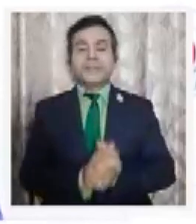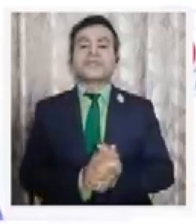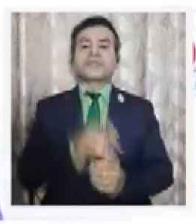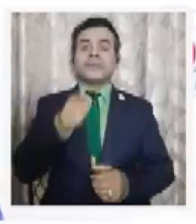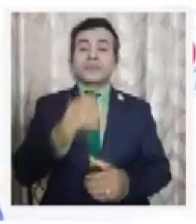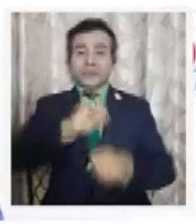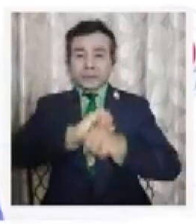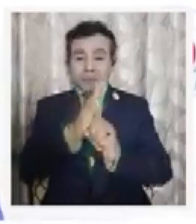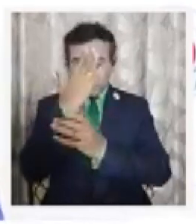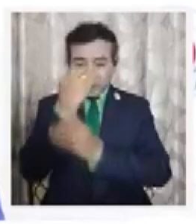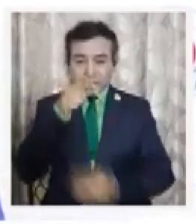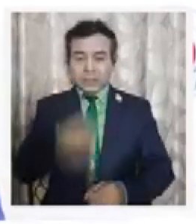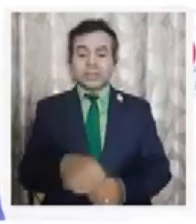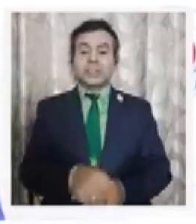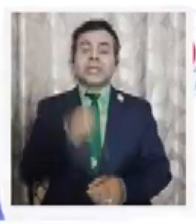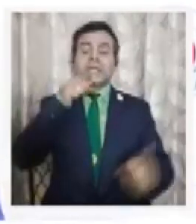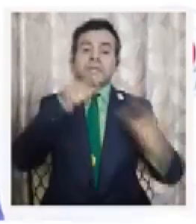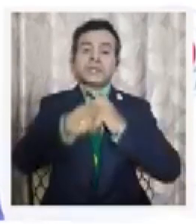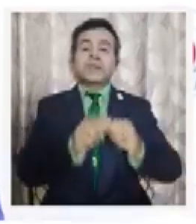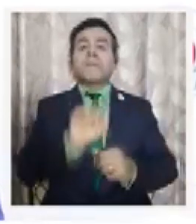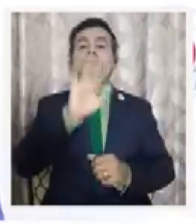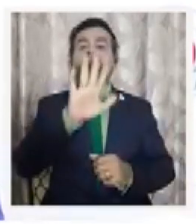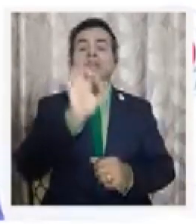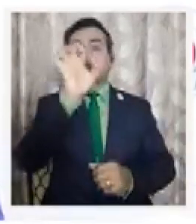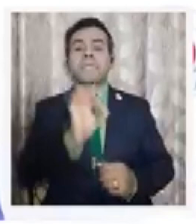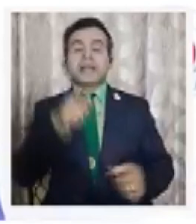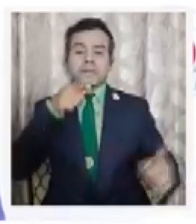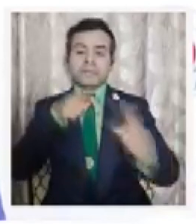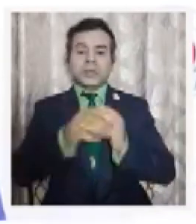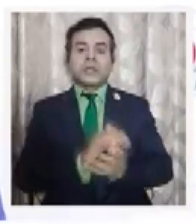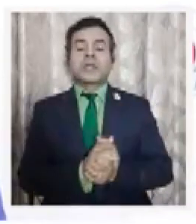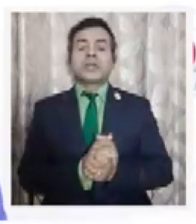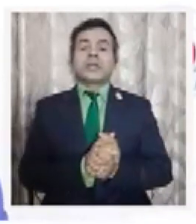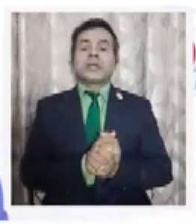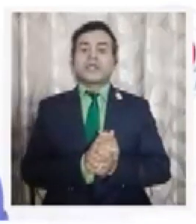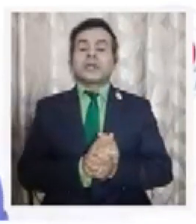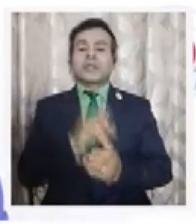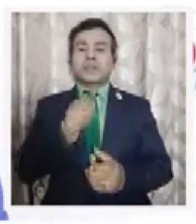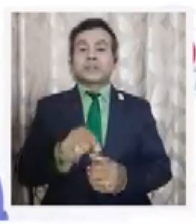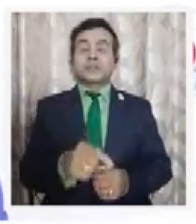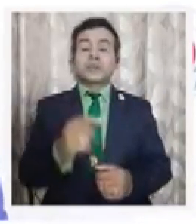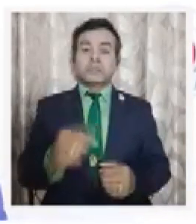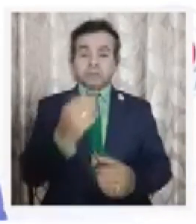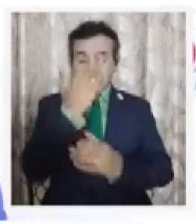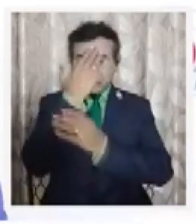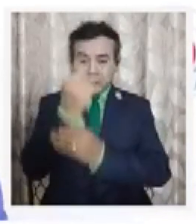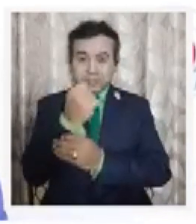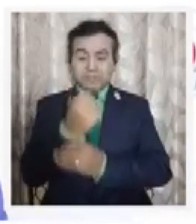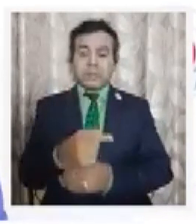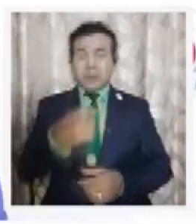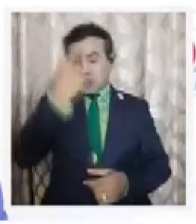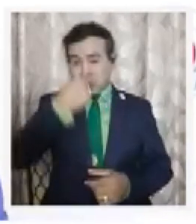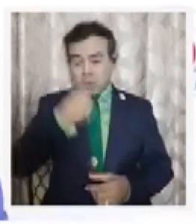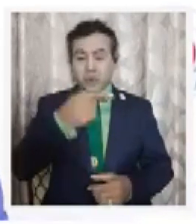উপরেই যাদের আক্রান্ত ব্যক্তিদের উপসর্গগুলো মৃদু উপসর্গ থাকে এবং মাত্র 5% রোগের ক্ষেত্রে দেখা যায়